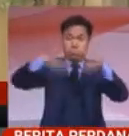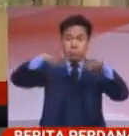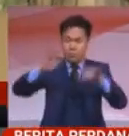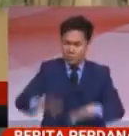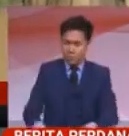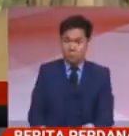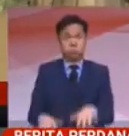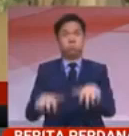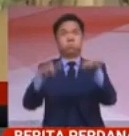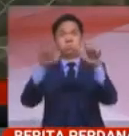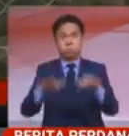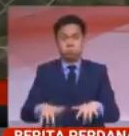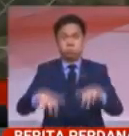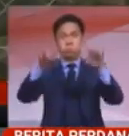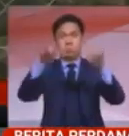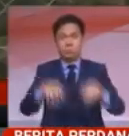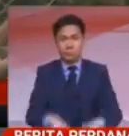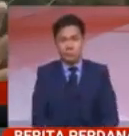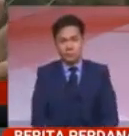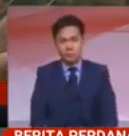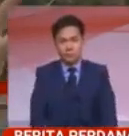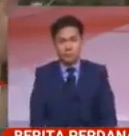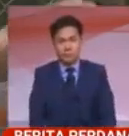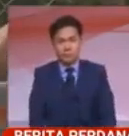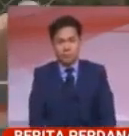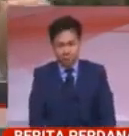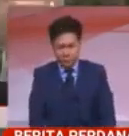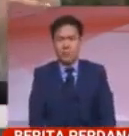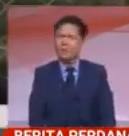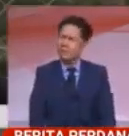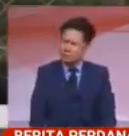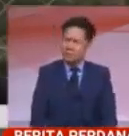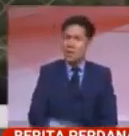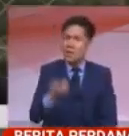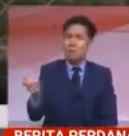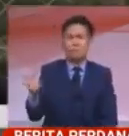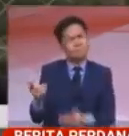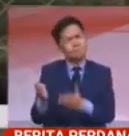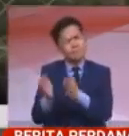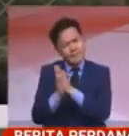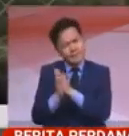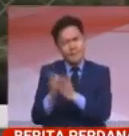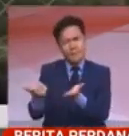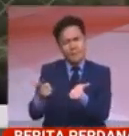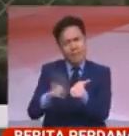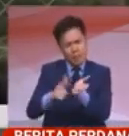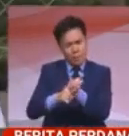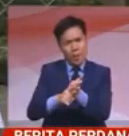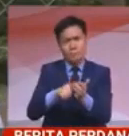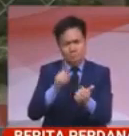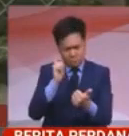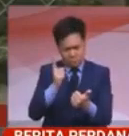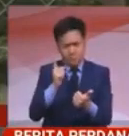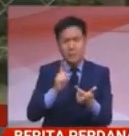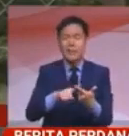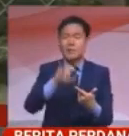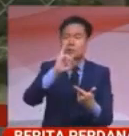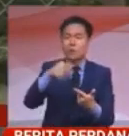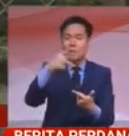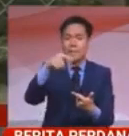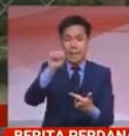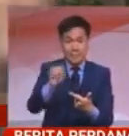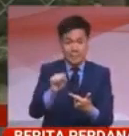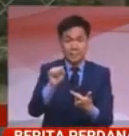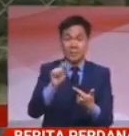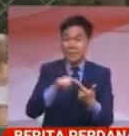lebat. Saya minta supaya laporan dibuat. Dan yang keduanya, saya dah minta pihak JPS,